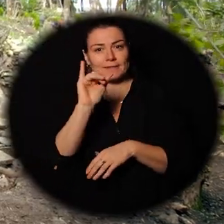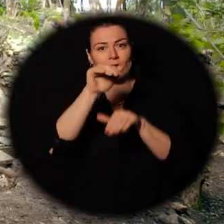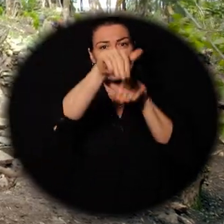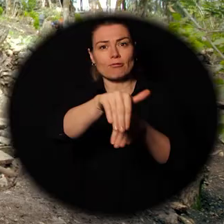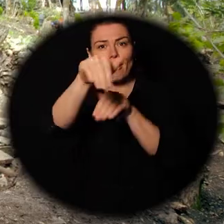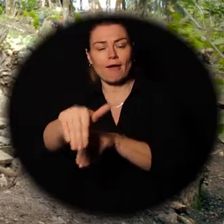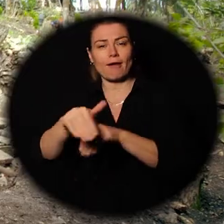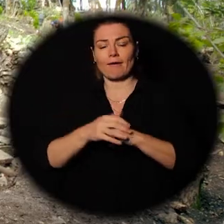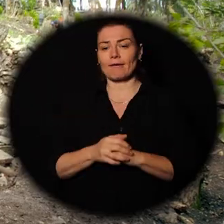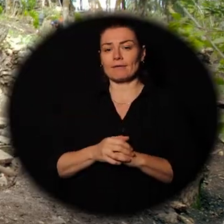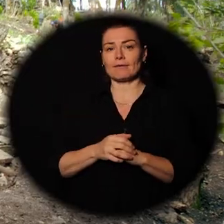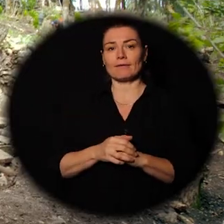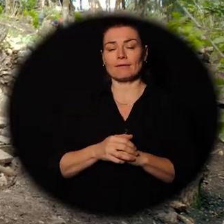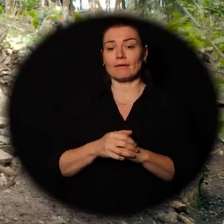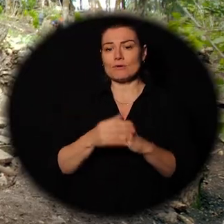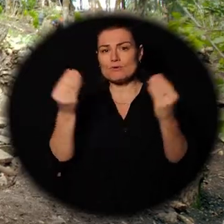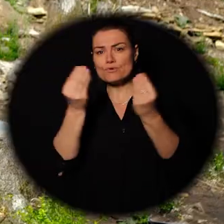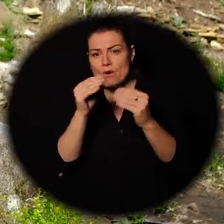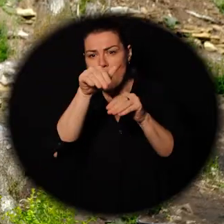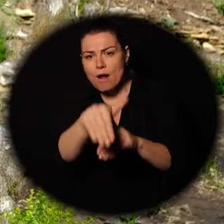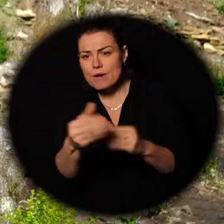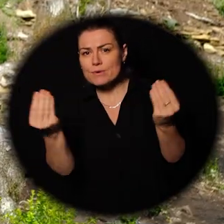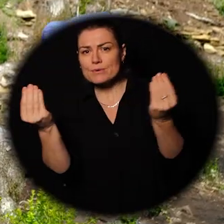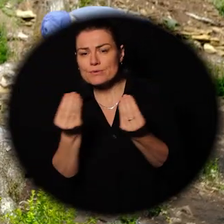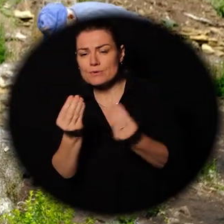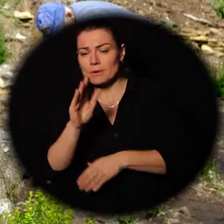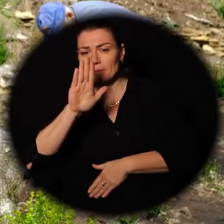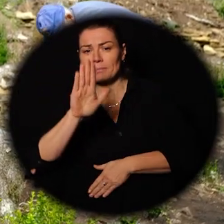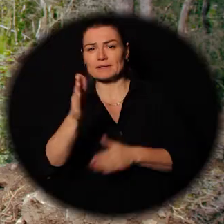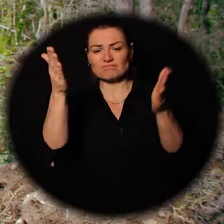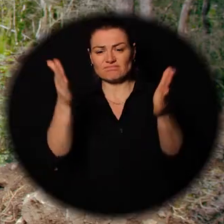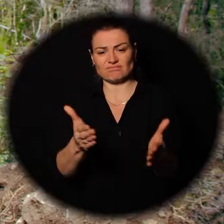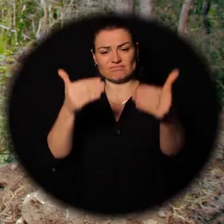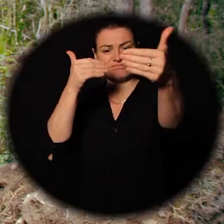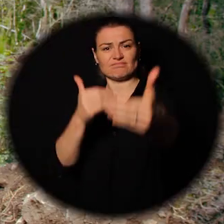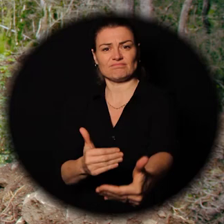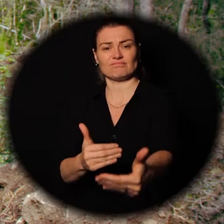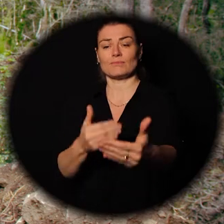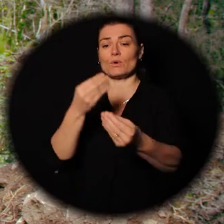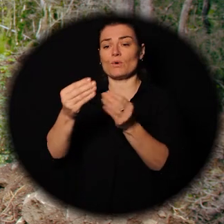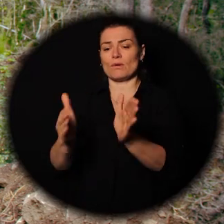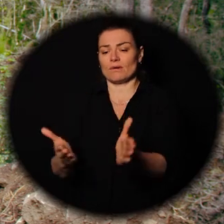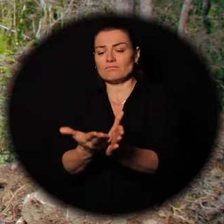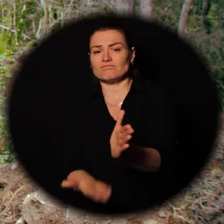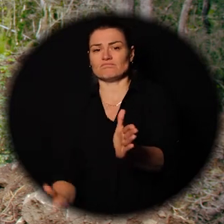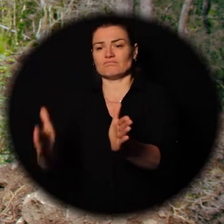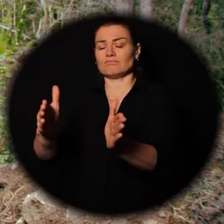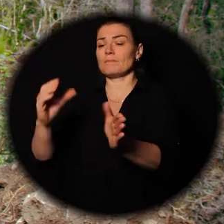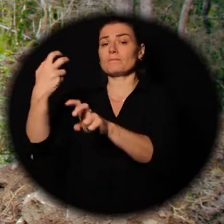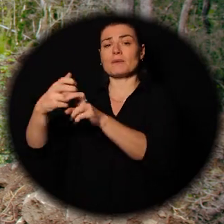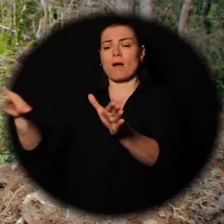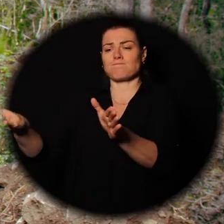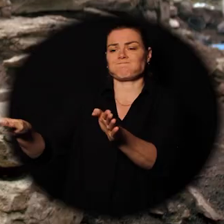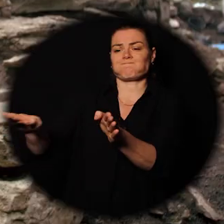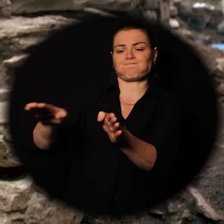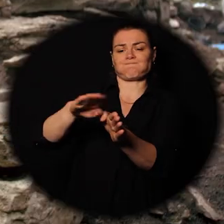édifice? Où sont-ils enterrés? Avec quel type de contenant? Des sarcophages, des tombes à dalles, des tombes qui sont construites en même temps que